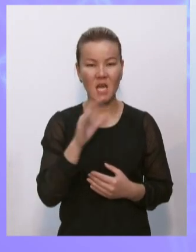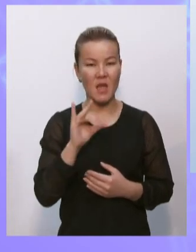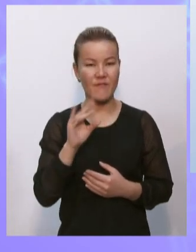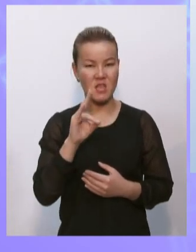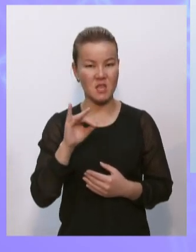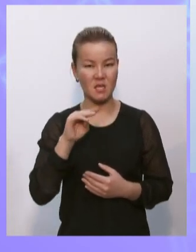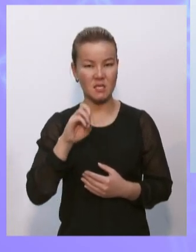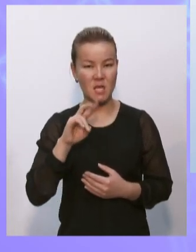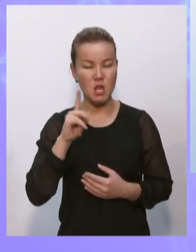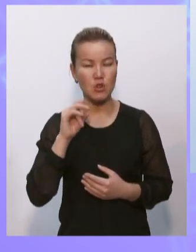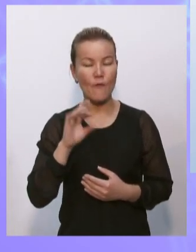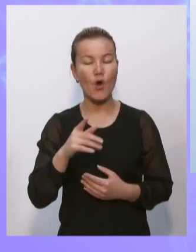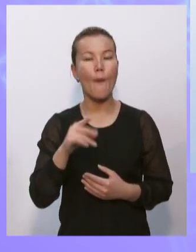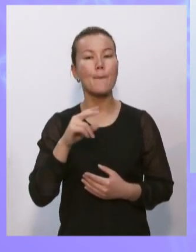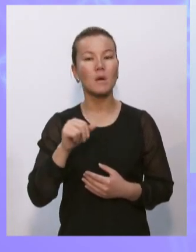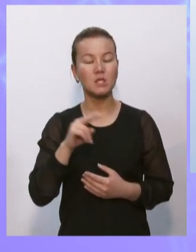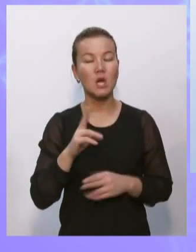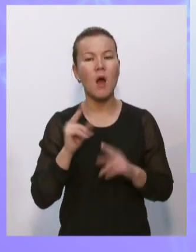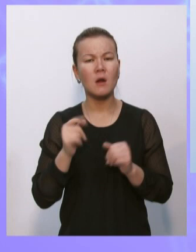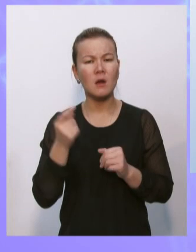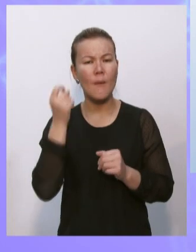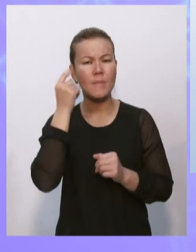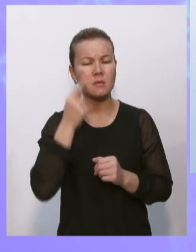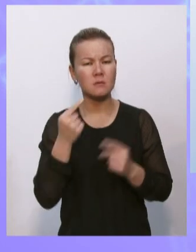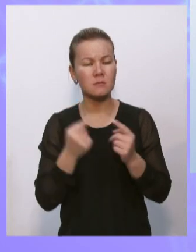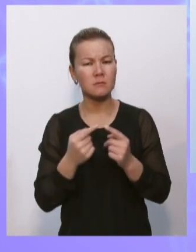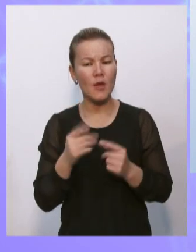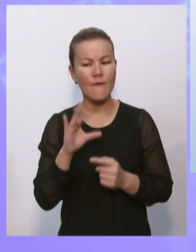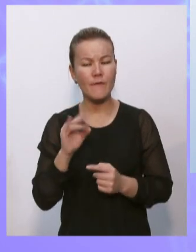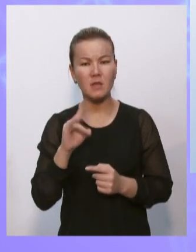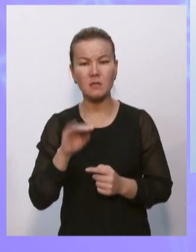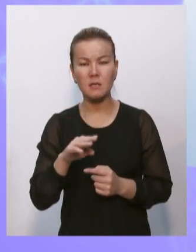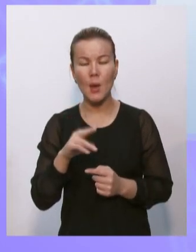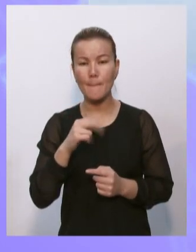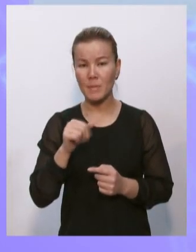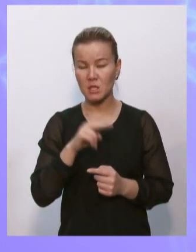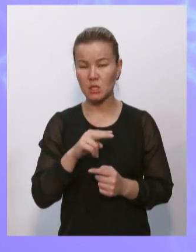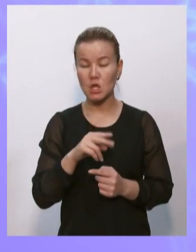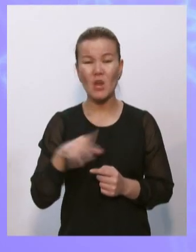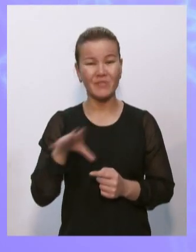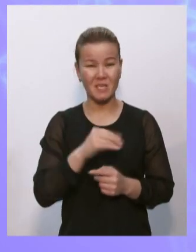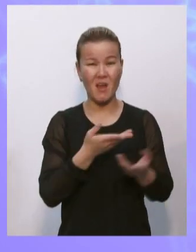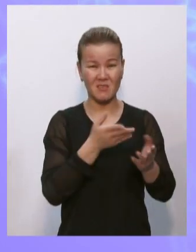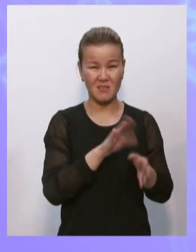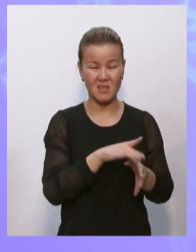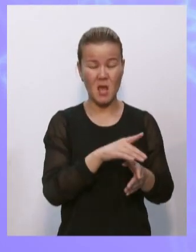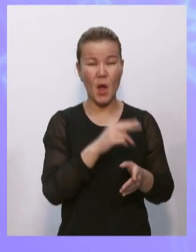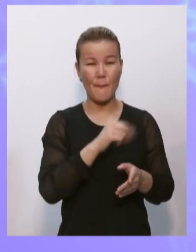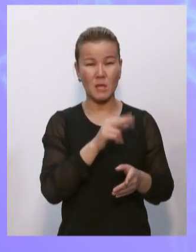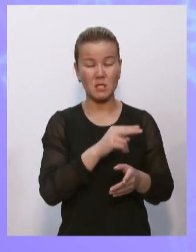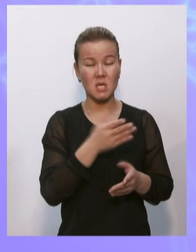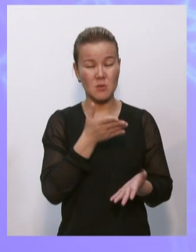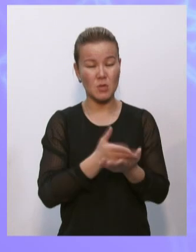винительного падежа. Как же определить винительный падеж? Все остальные падежи имеют